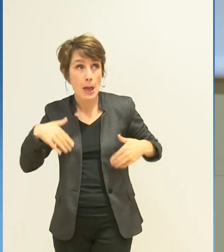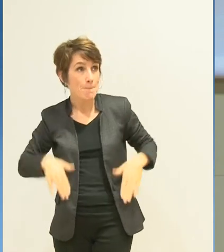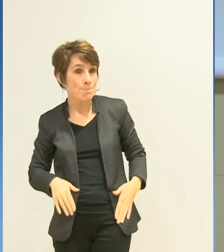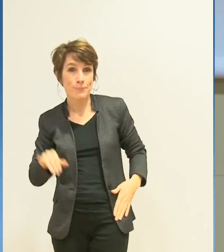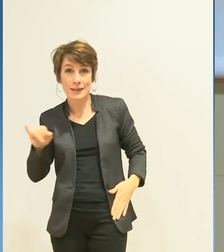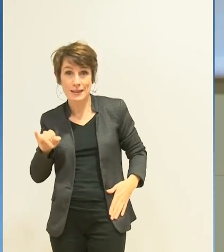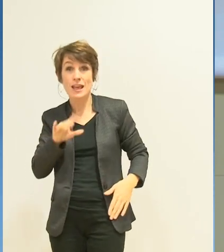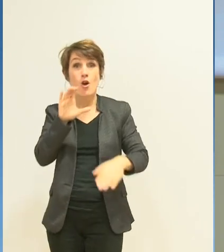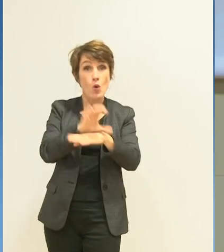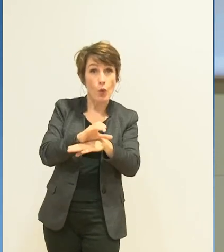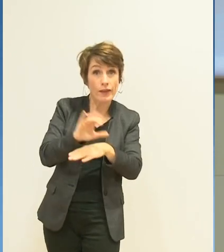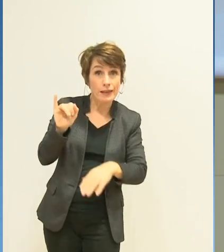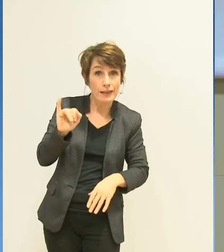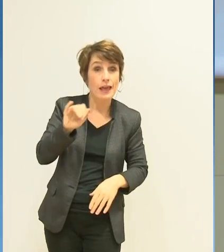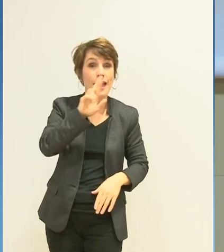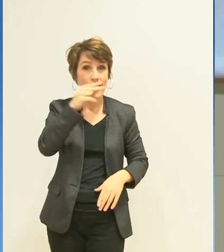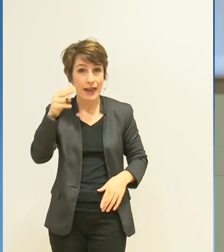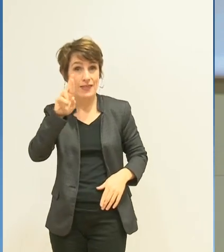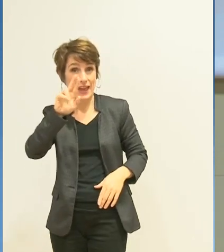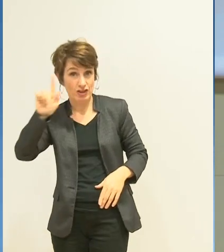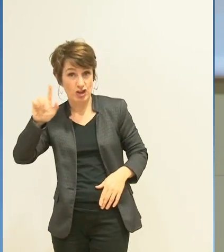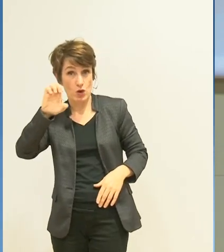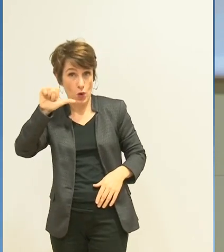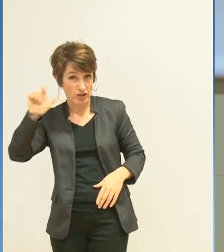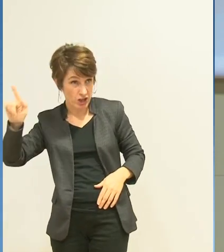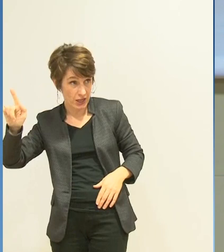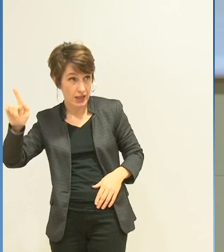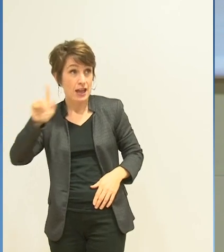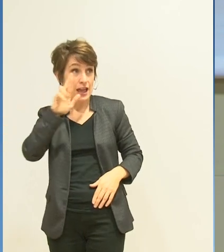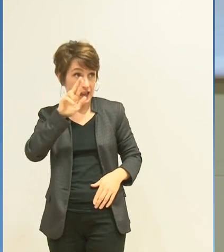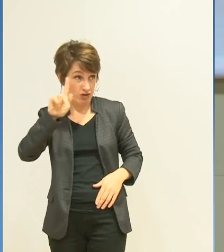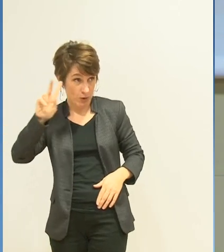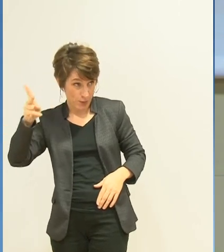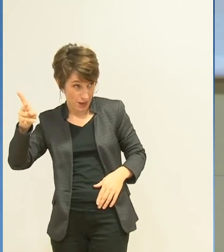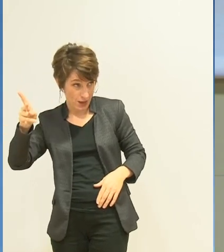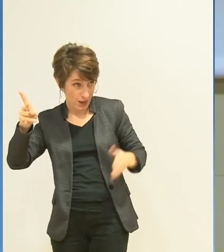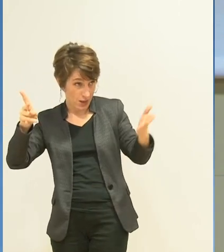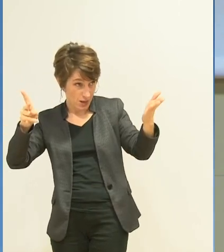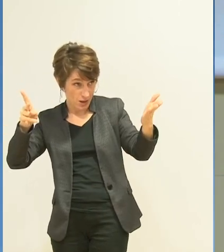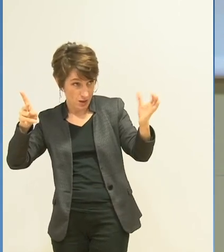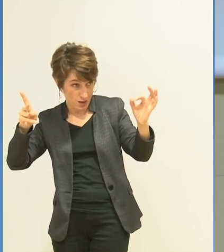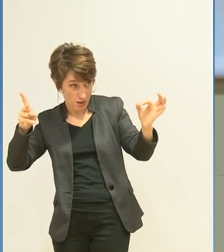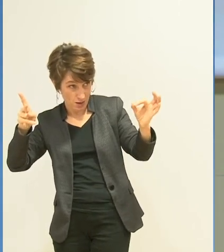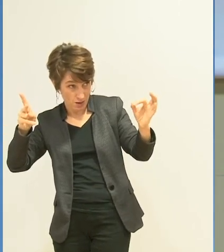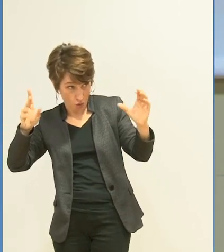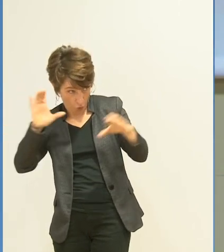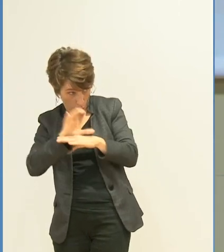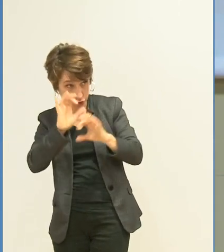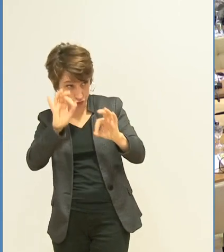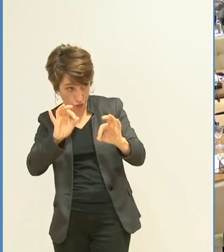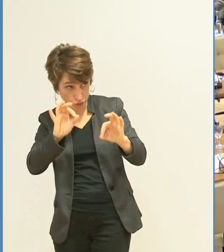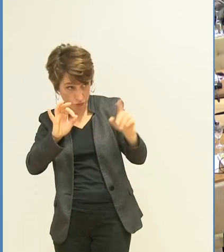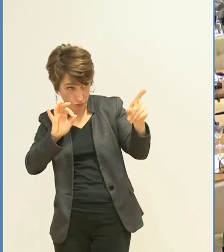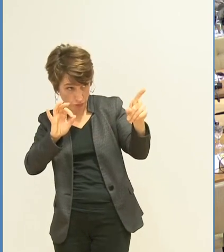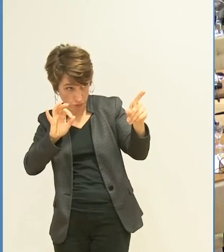qui votent contre air énergie ag rjp cette fois ci votre contre qui